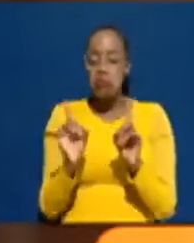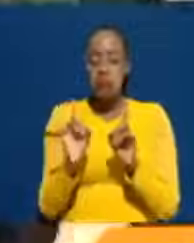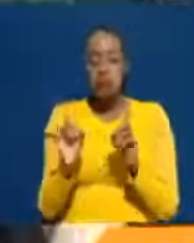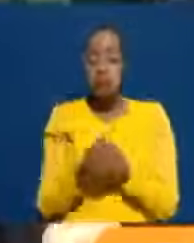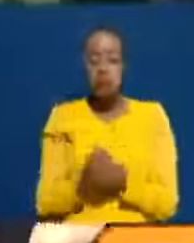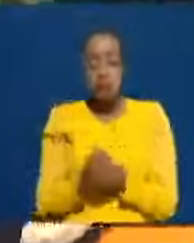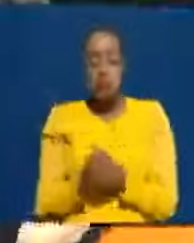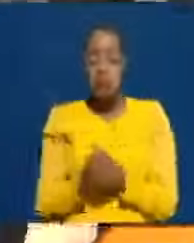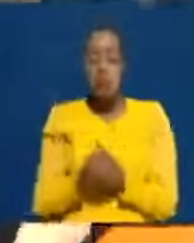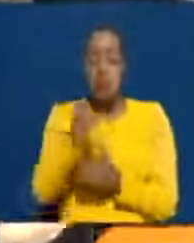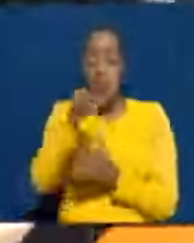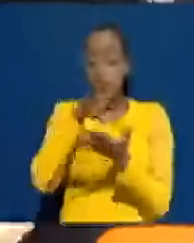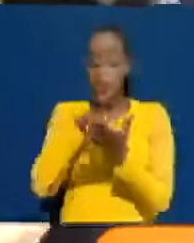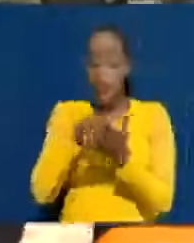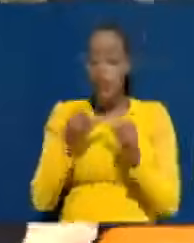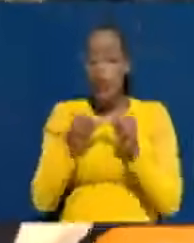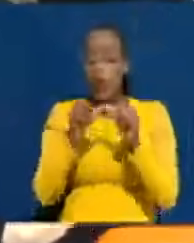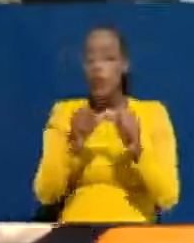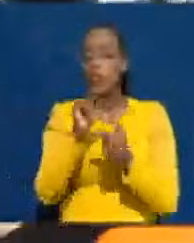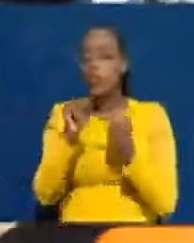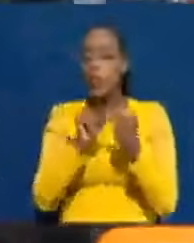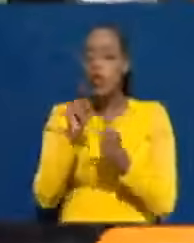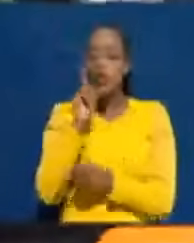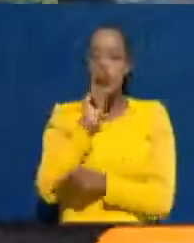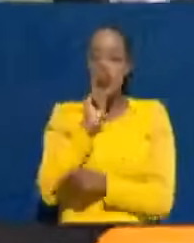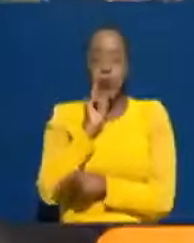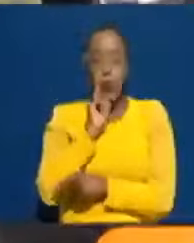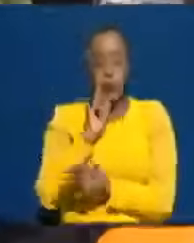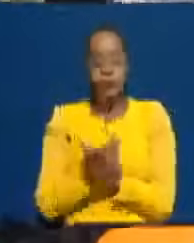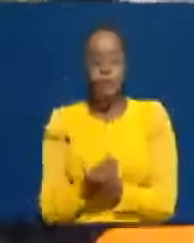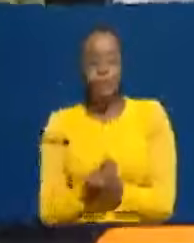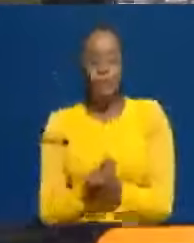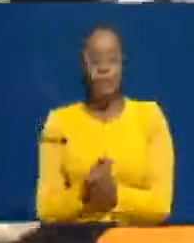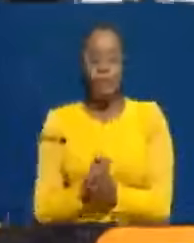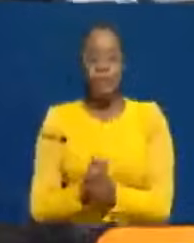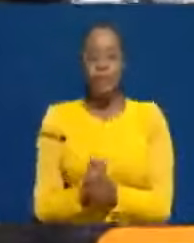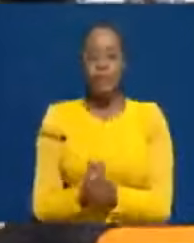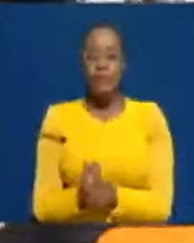Kesi hiyo inaendelea kesho. Martin Munene, Runinga ya Citizen.